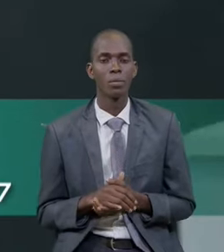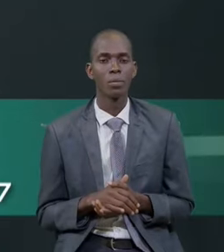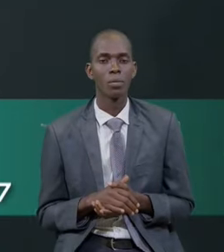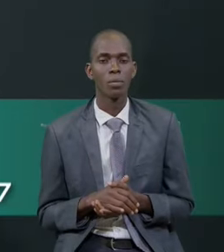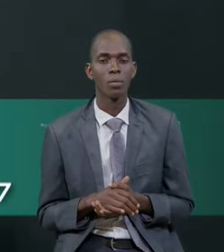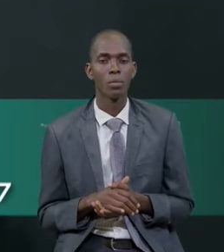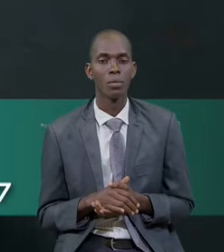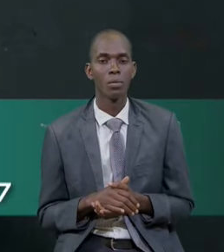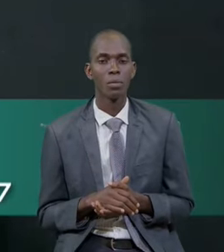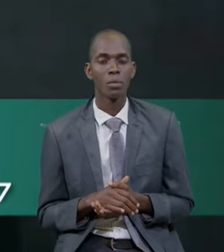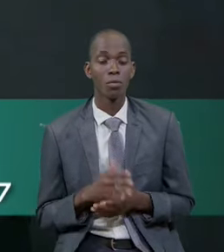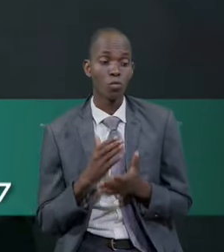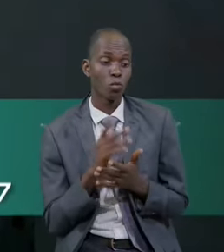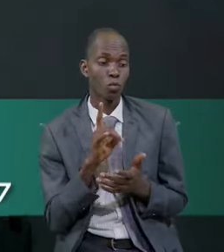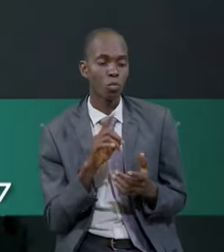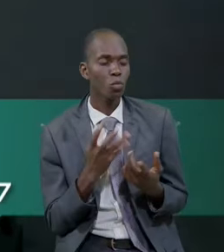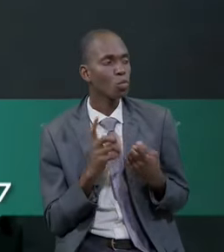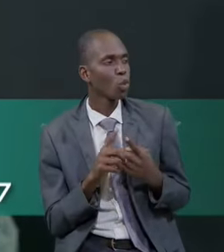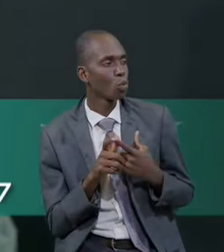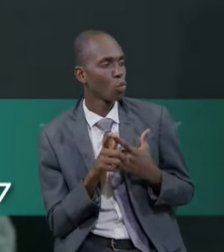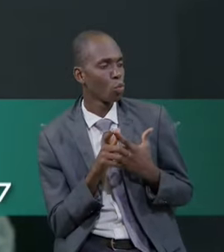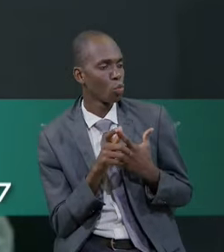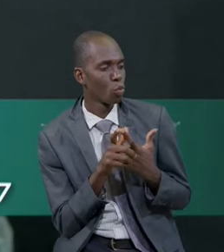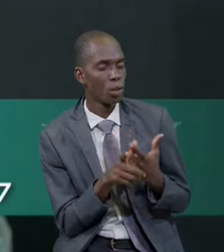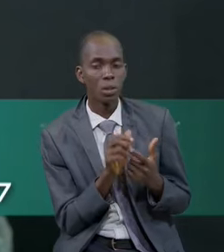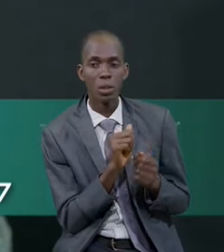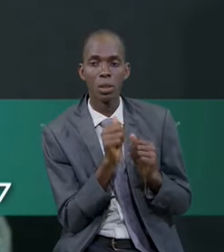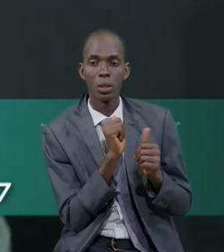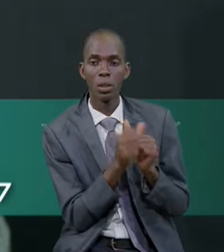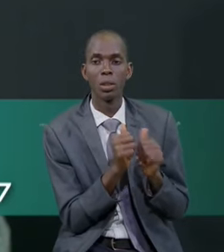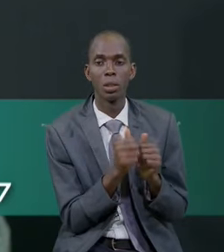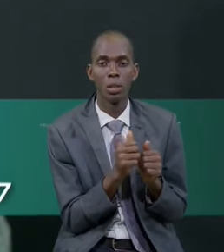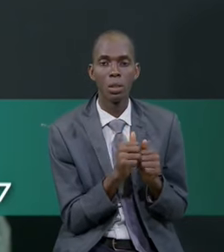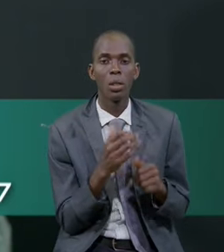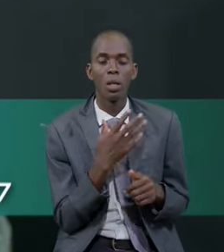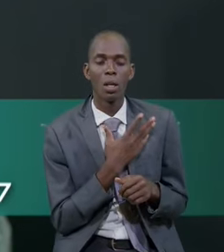Quelqu'un veut courir et il a